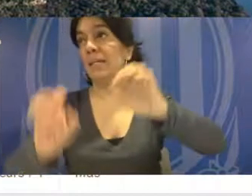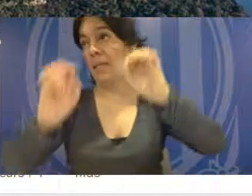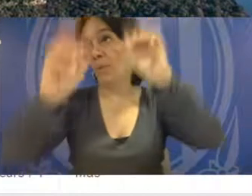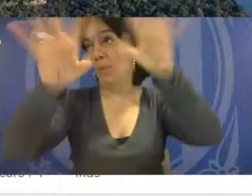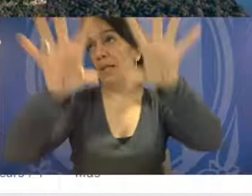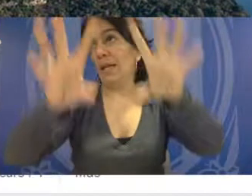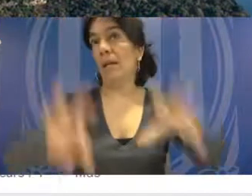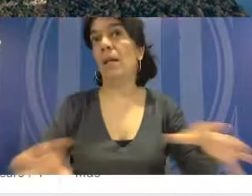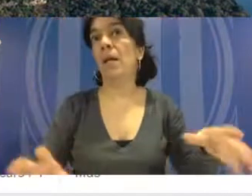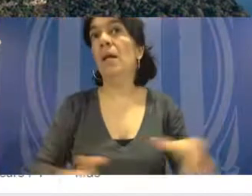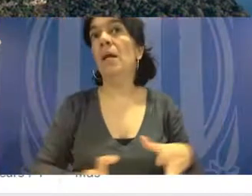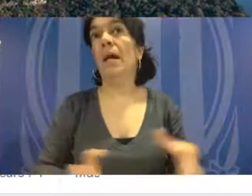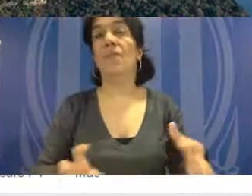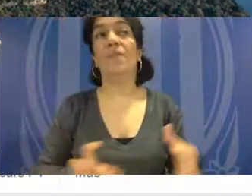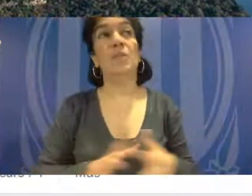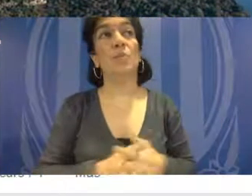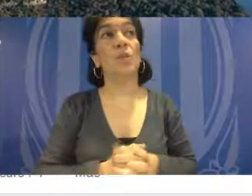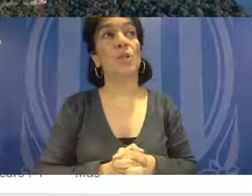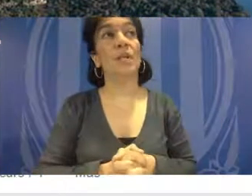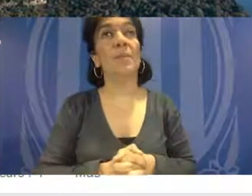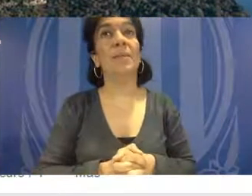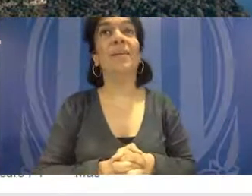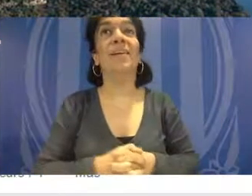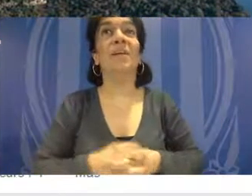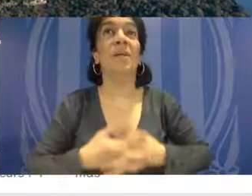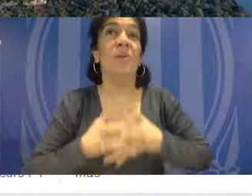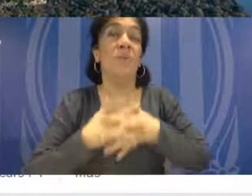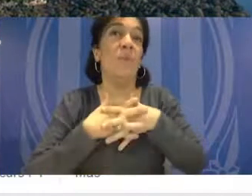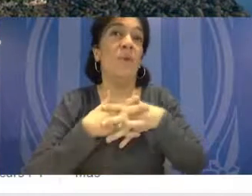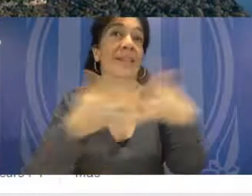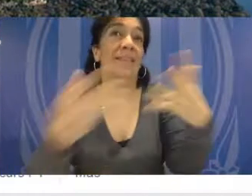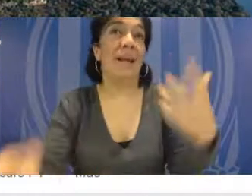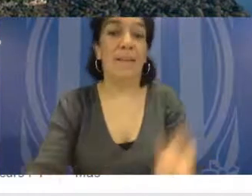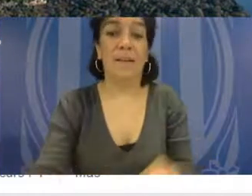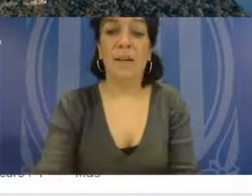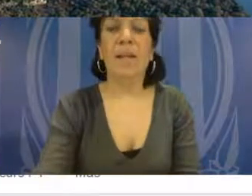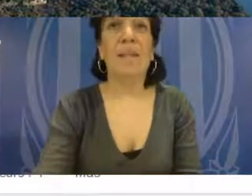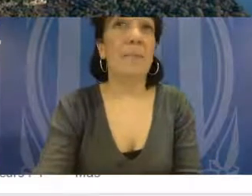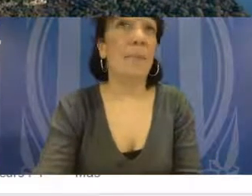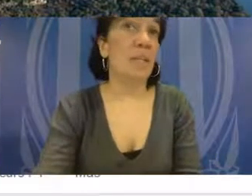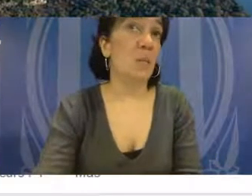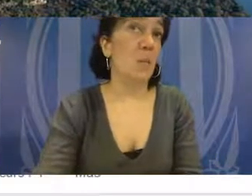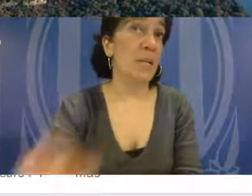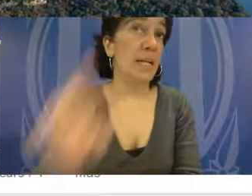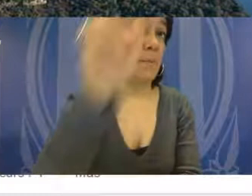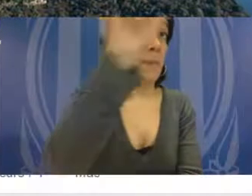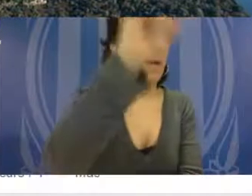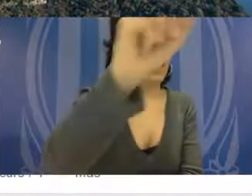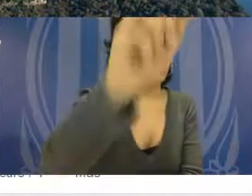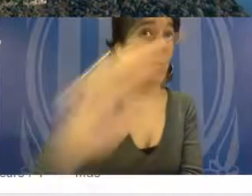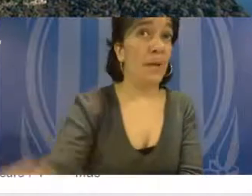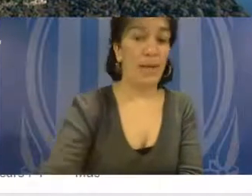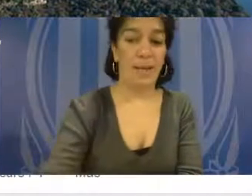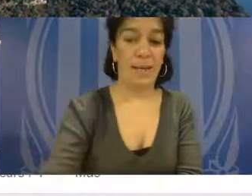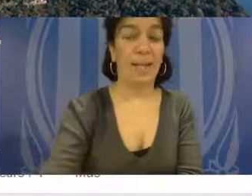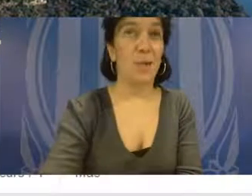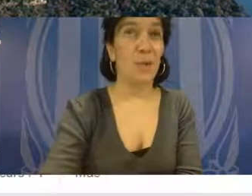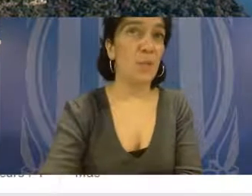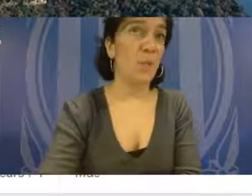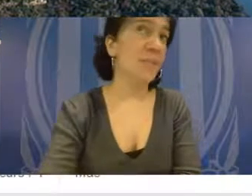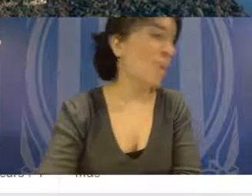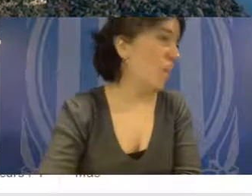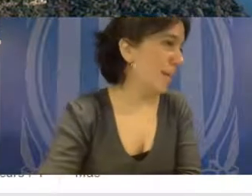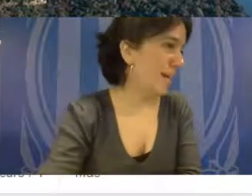perquè és la portada en el Facebook, lògicament, i una bona entrada. Sempre se'ns pot seguir per l'arroba